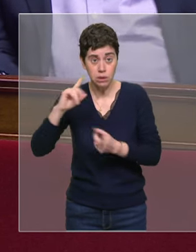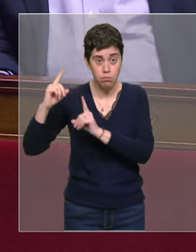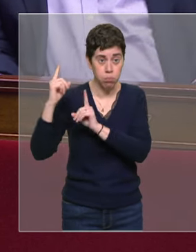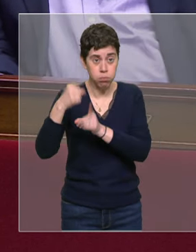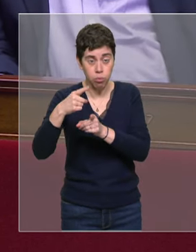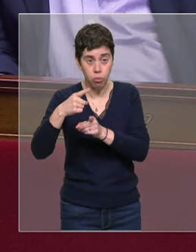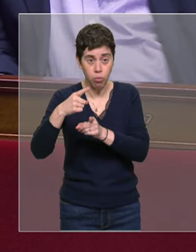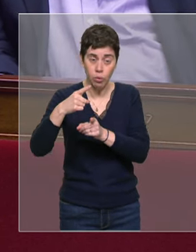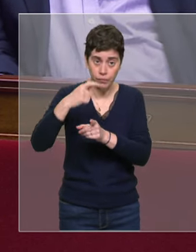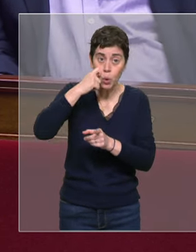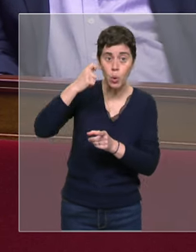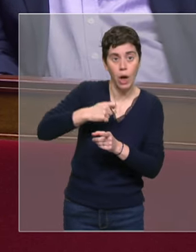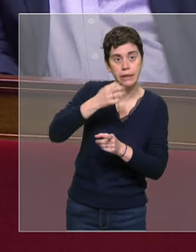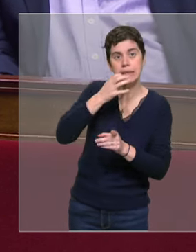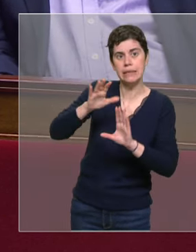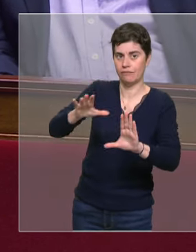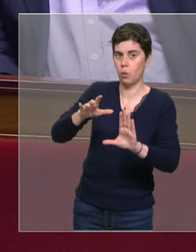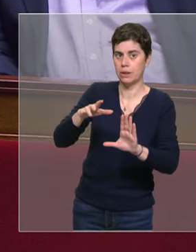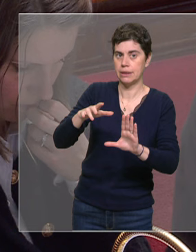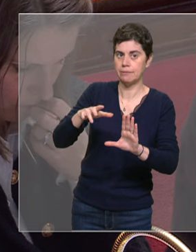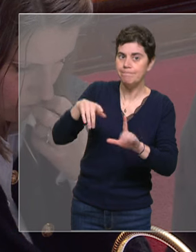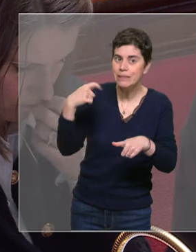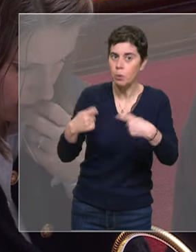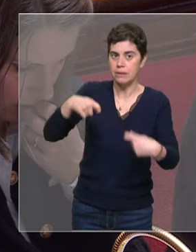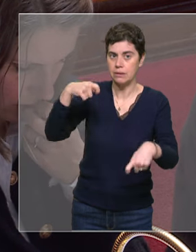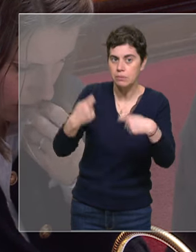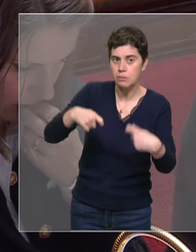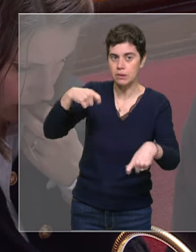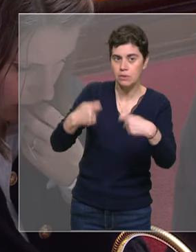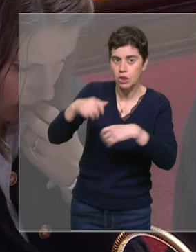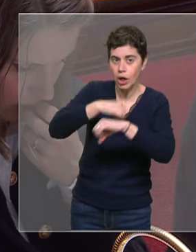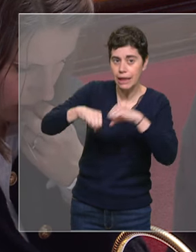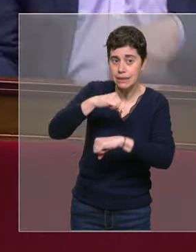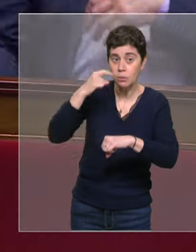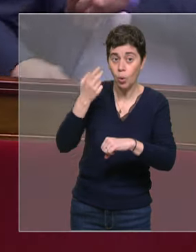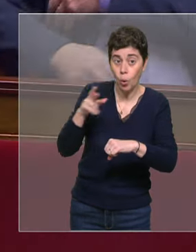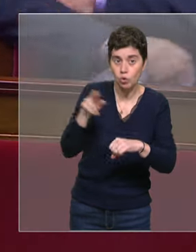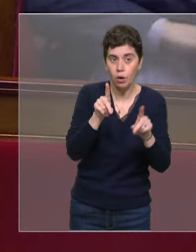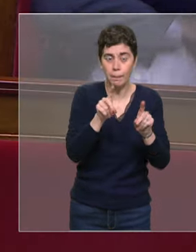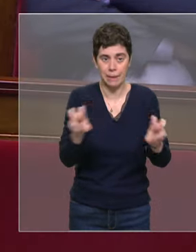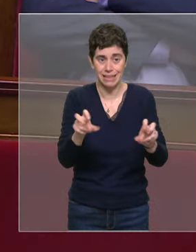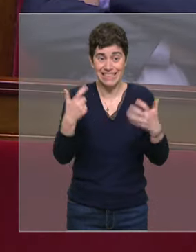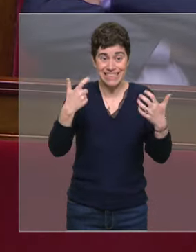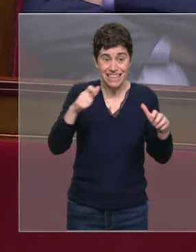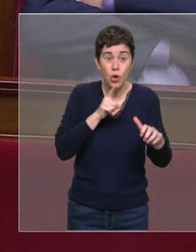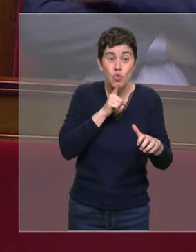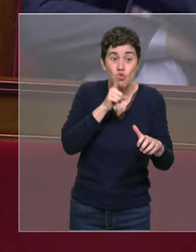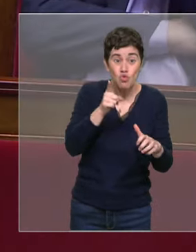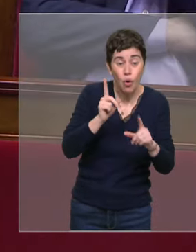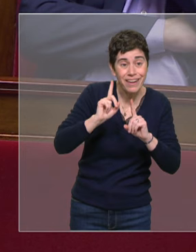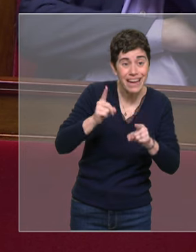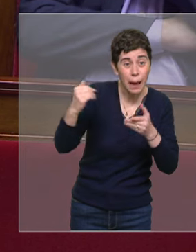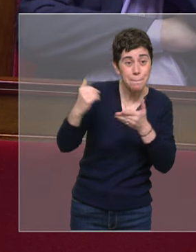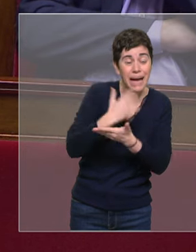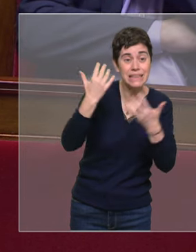en appellent à déployer des moyens diplomatiques pour trouver une solution pacifique. Après plus de 700 jours de guerre, l'évolution